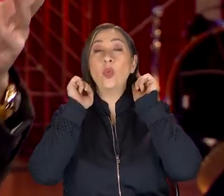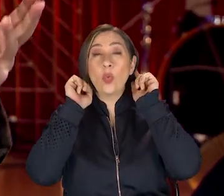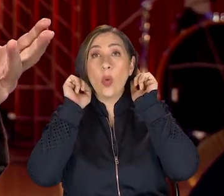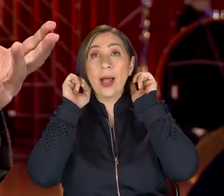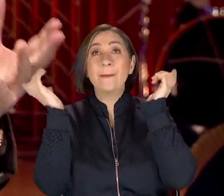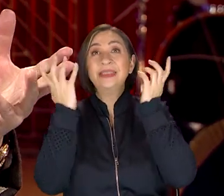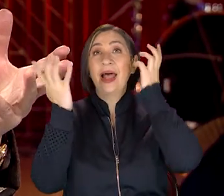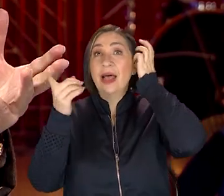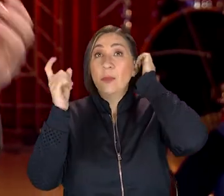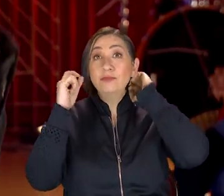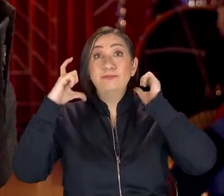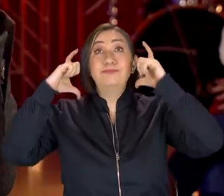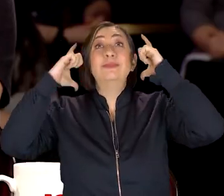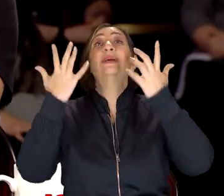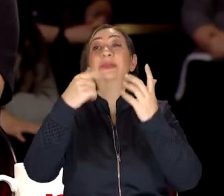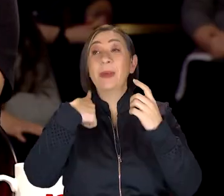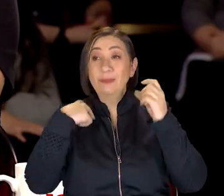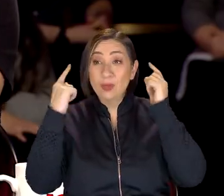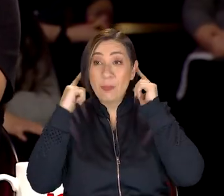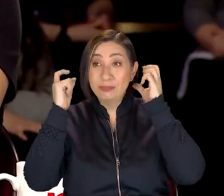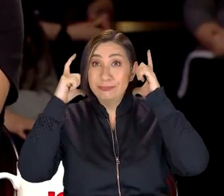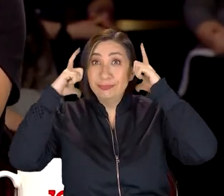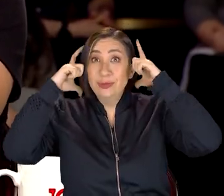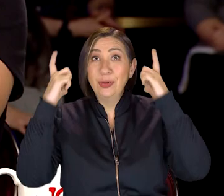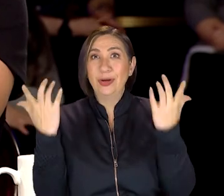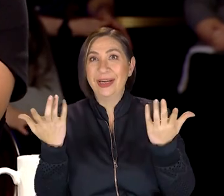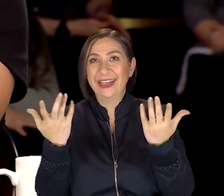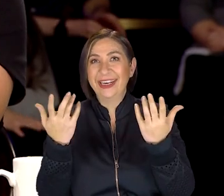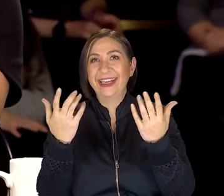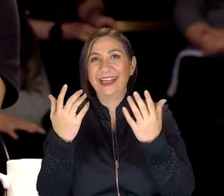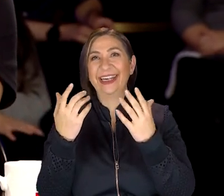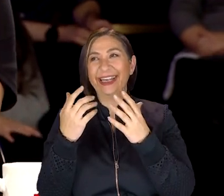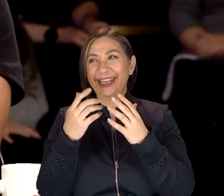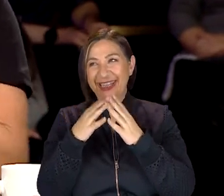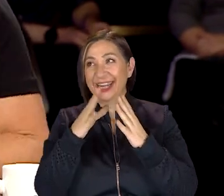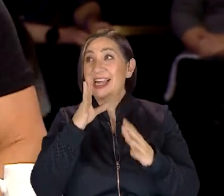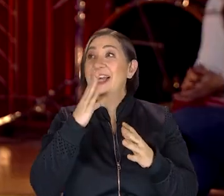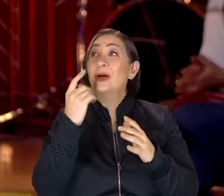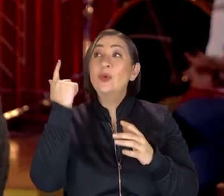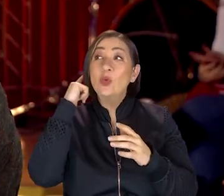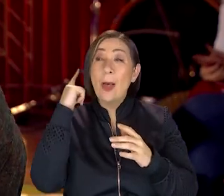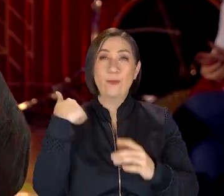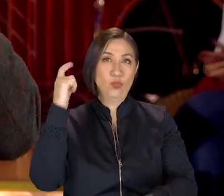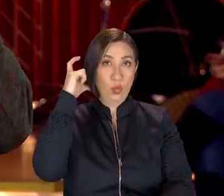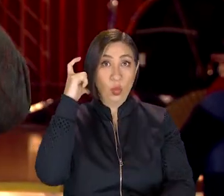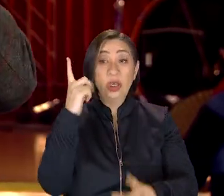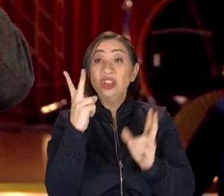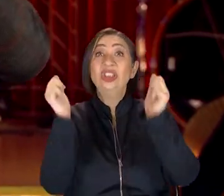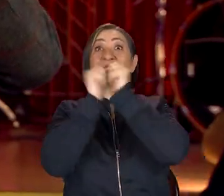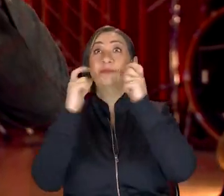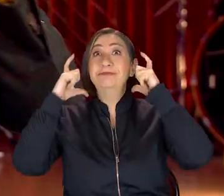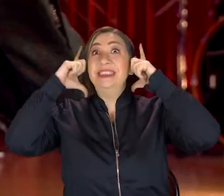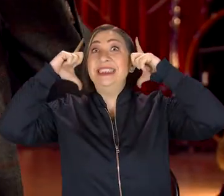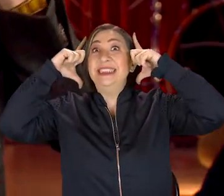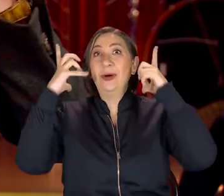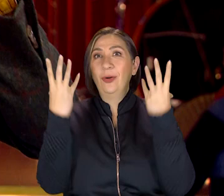Kulaklar mesela, senin kulakların büyümemiş. Benim kulaklarım büyüyor. Mesela değil mi yaşlanınca? Vallahi kulağım zaten büyüktü. Daha da